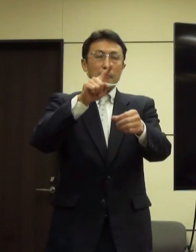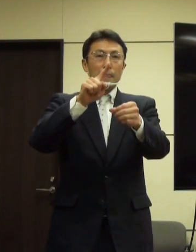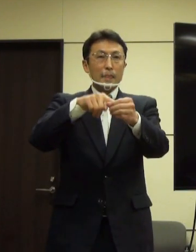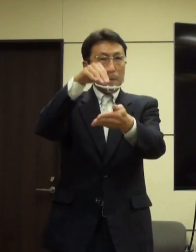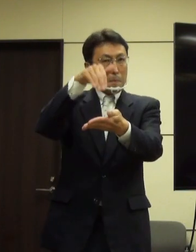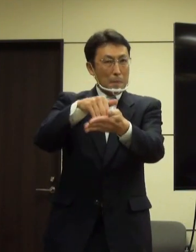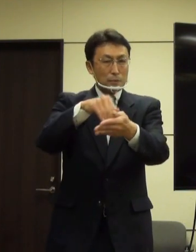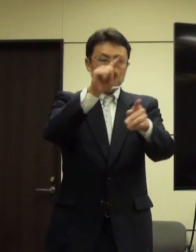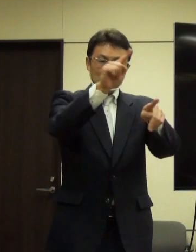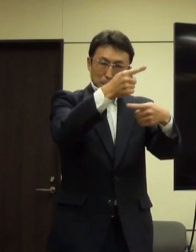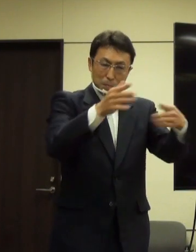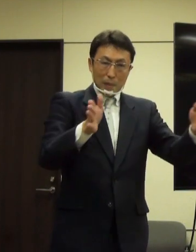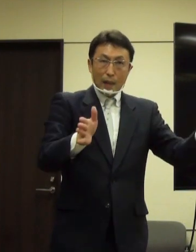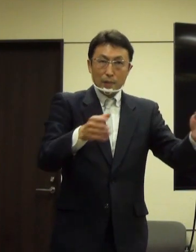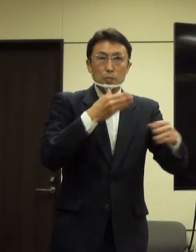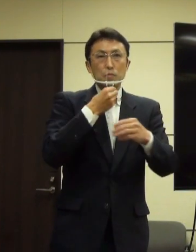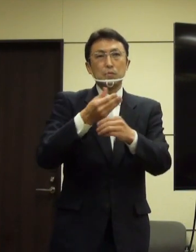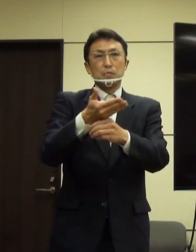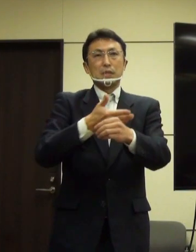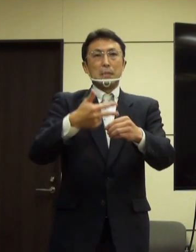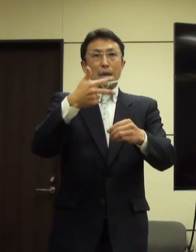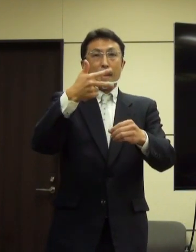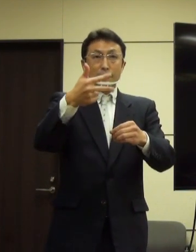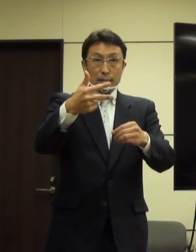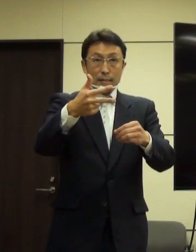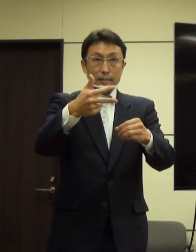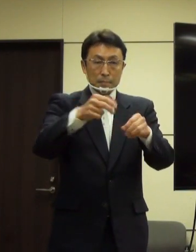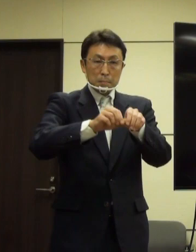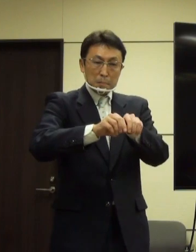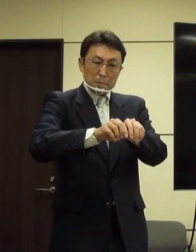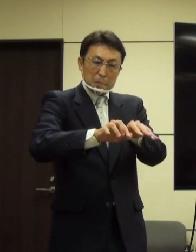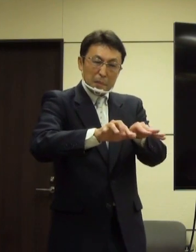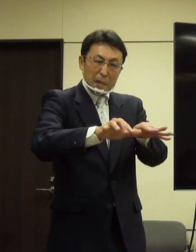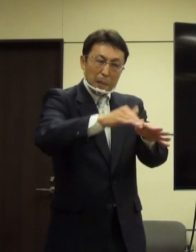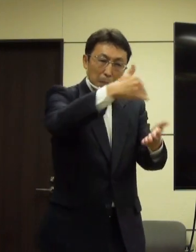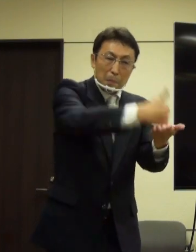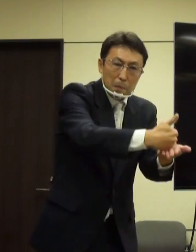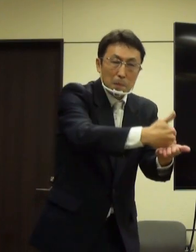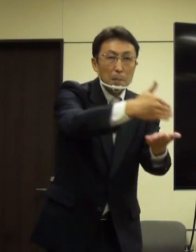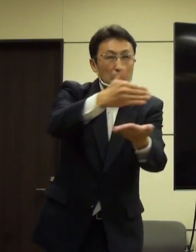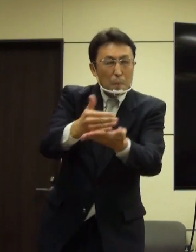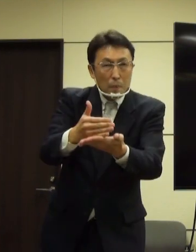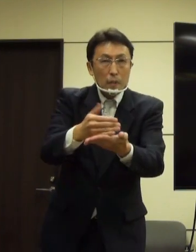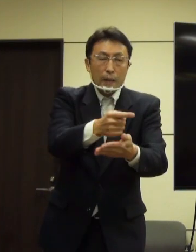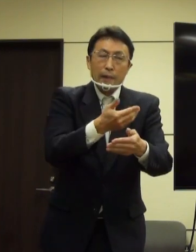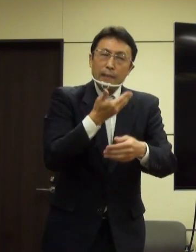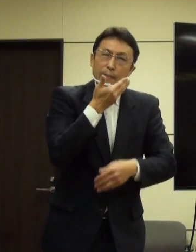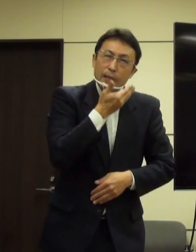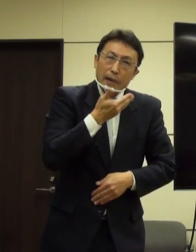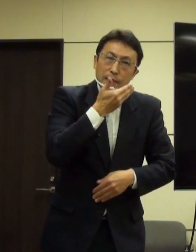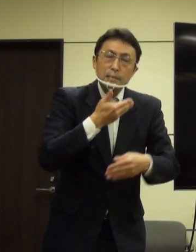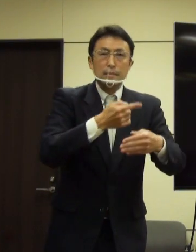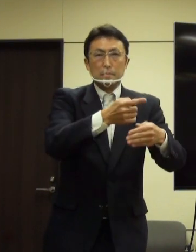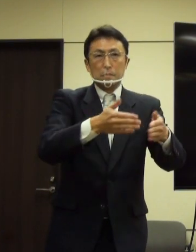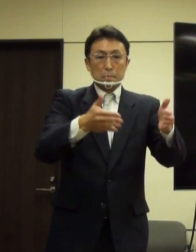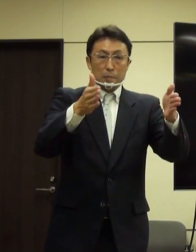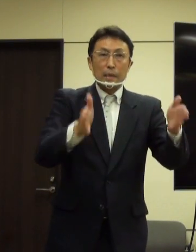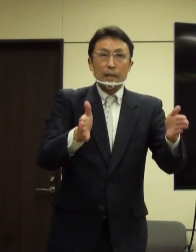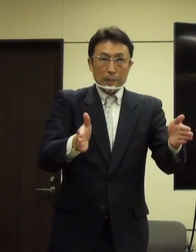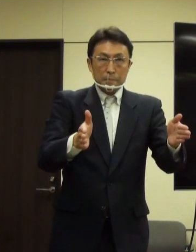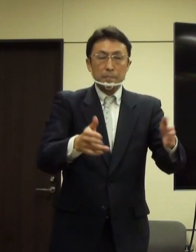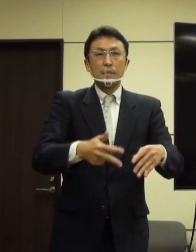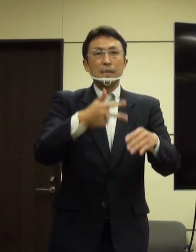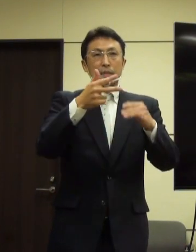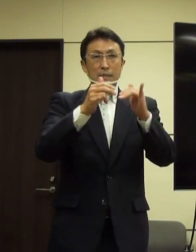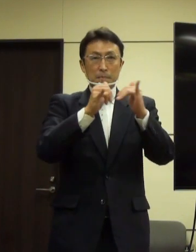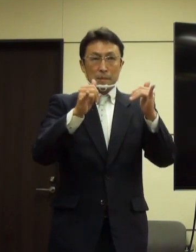拡大基調を抑えられるかどうかの正念場ですでぜひ市民の皆さんには最大限の警戒をして